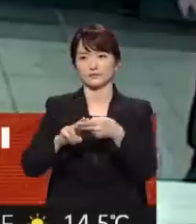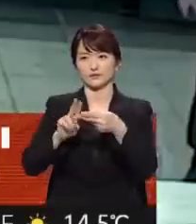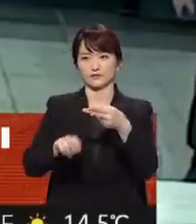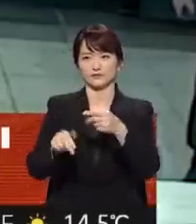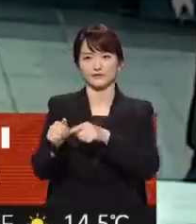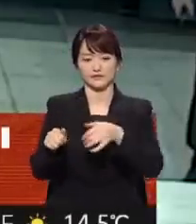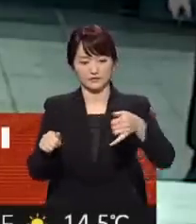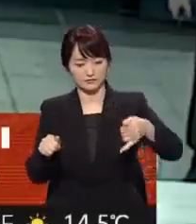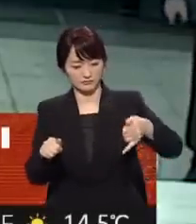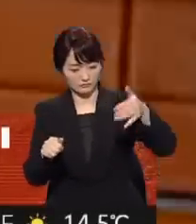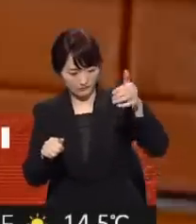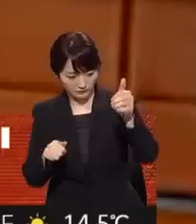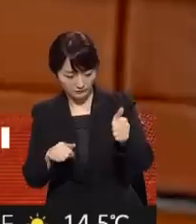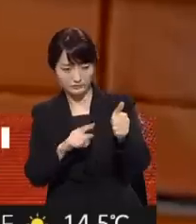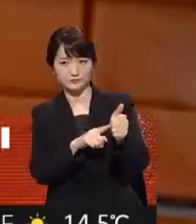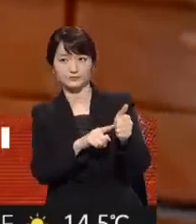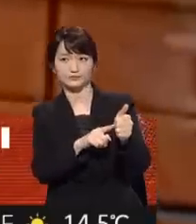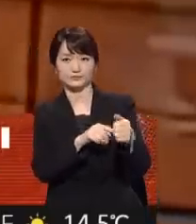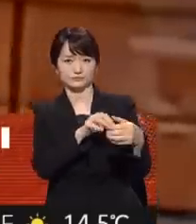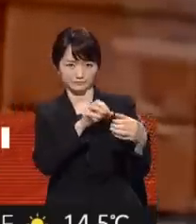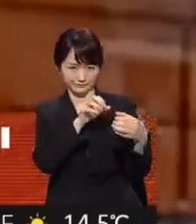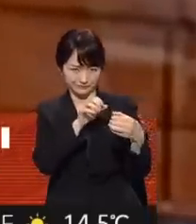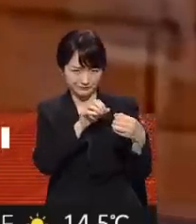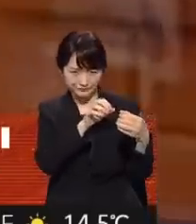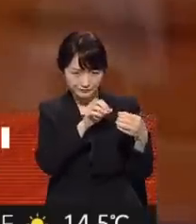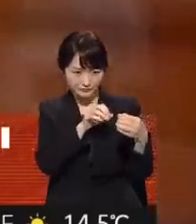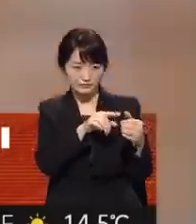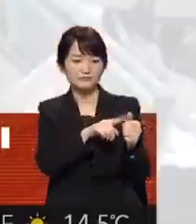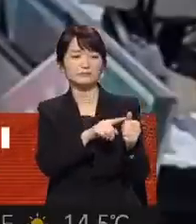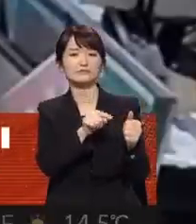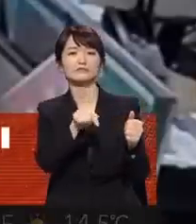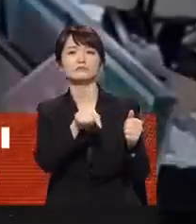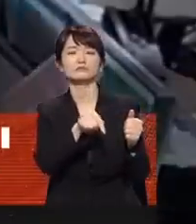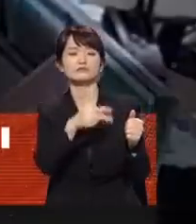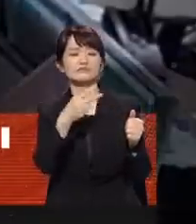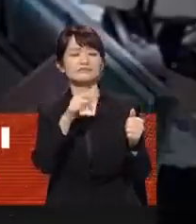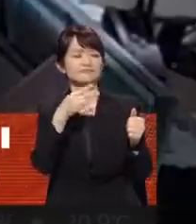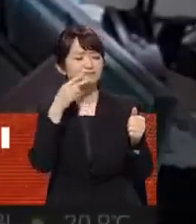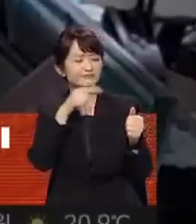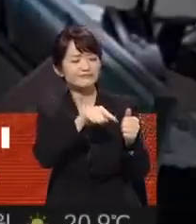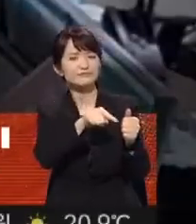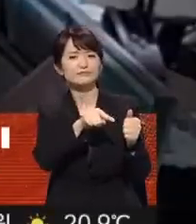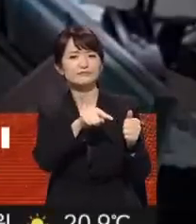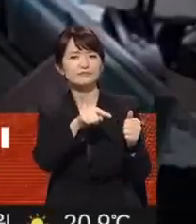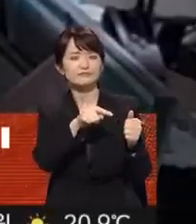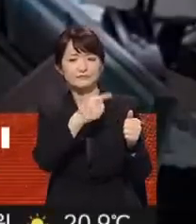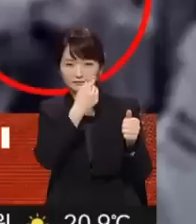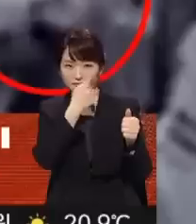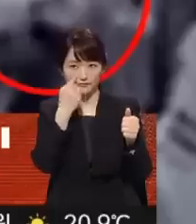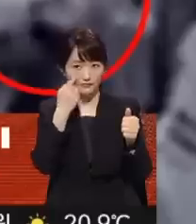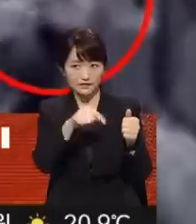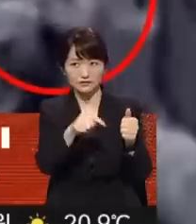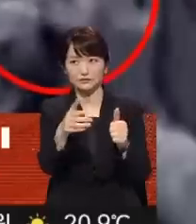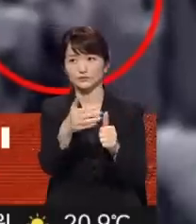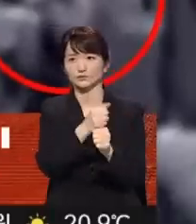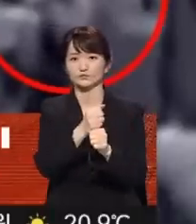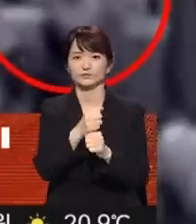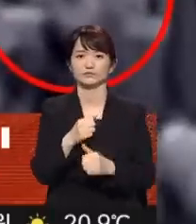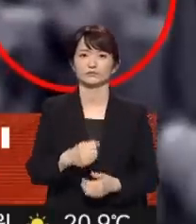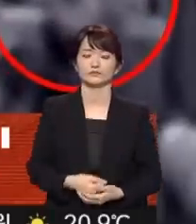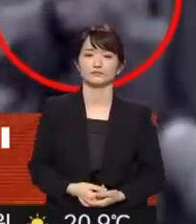그 가방의 주인과 직접 얘기를 하면서, 야, 너 대마초 폈지? 확인을 하고 저렇게 검거를